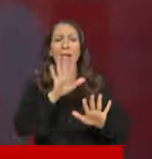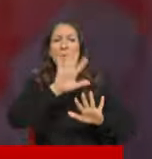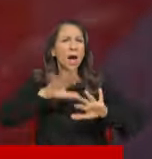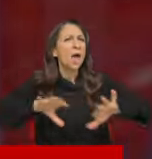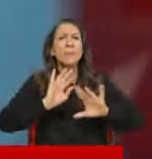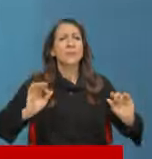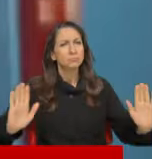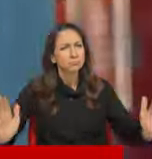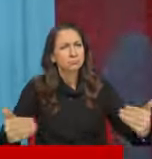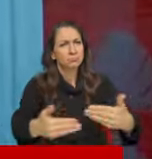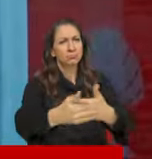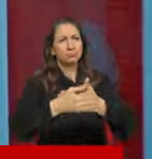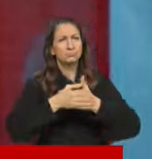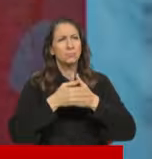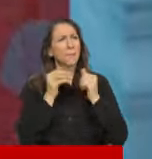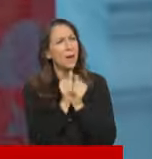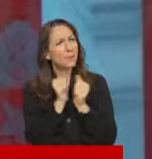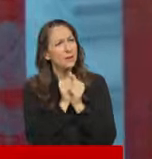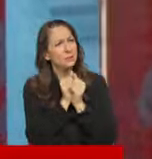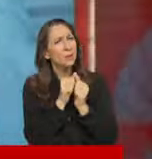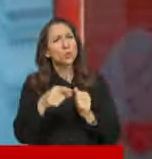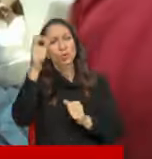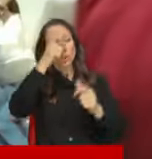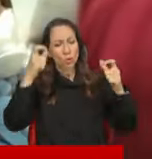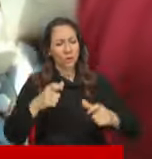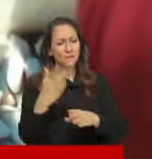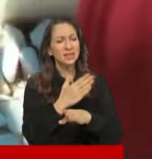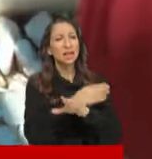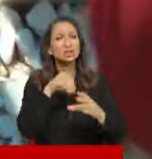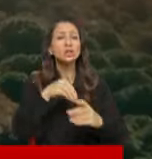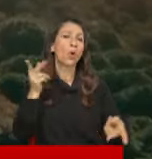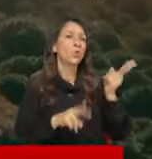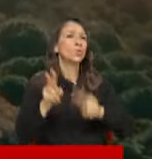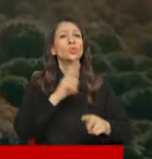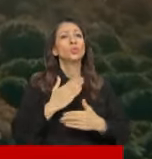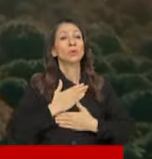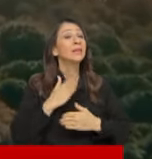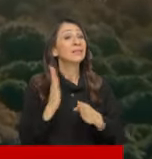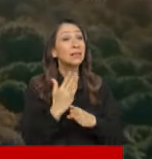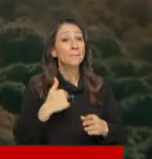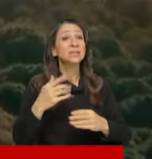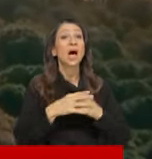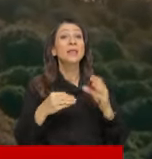dlam beraber Omuz Omuza bu vatan için can verdik Çünkü